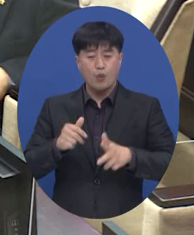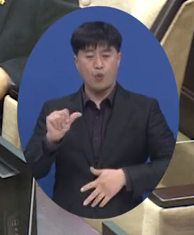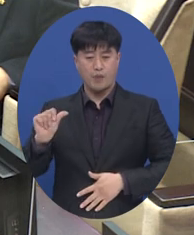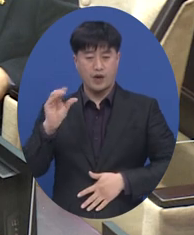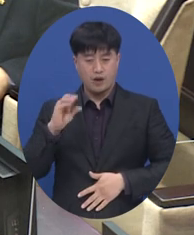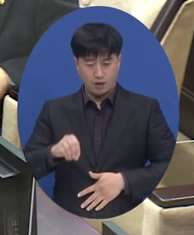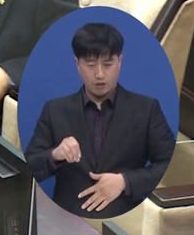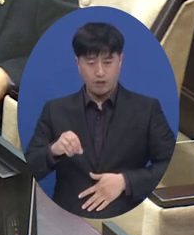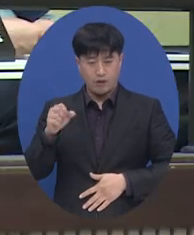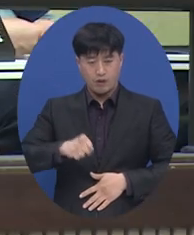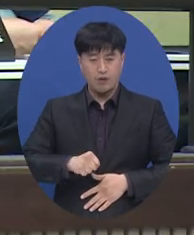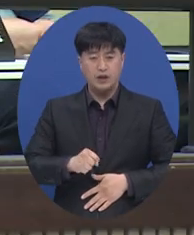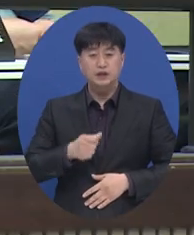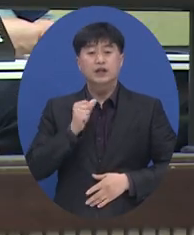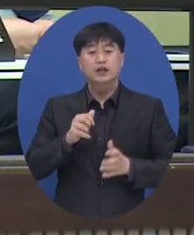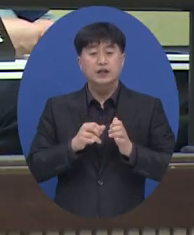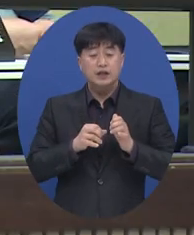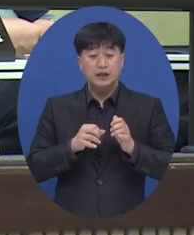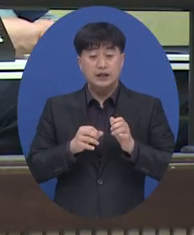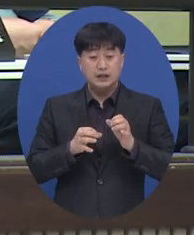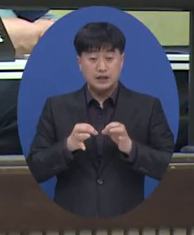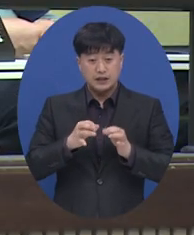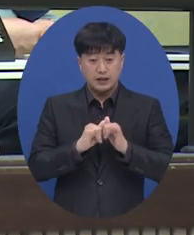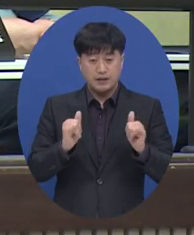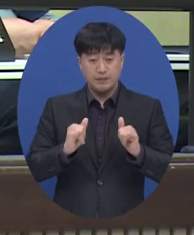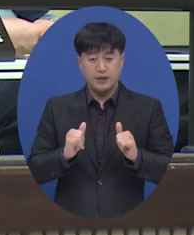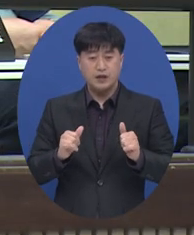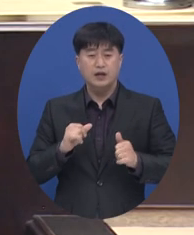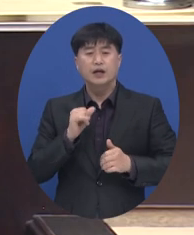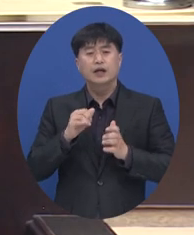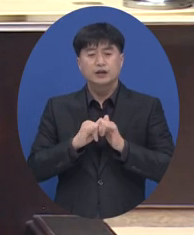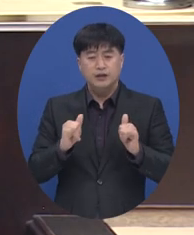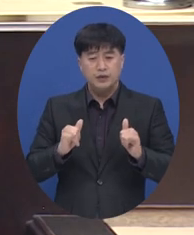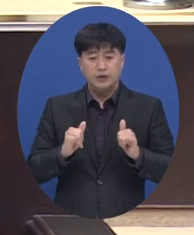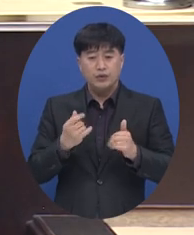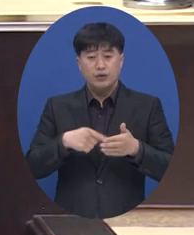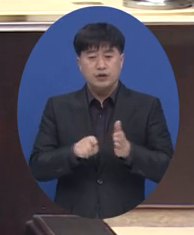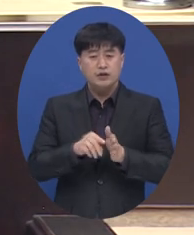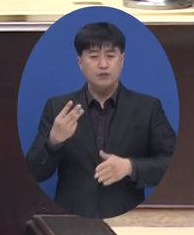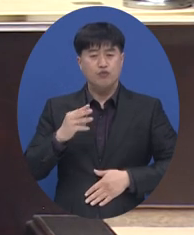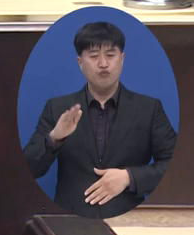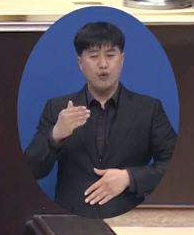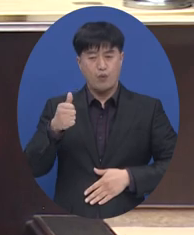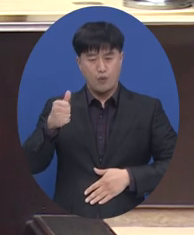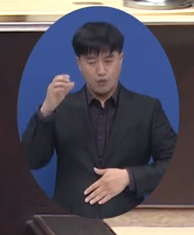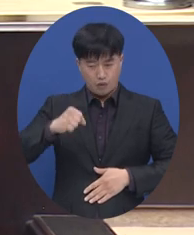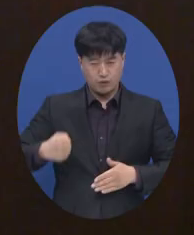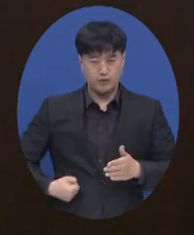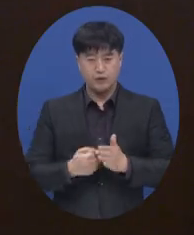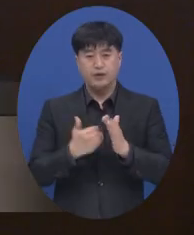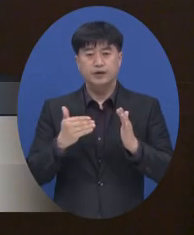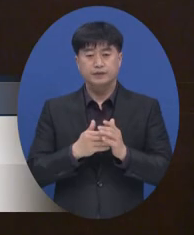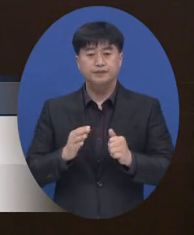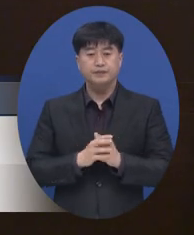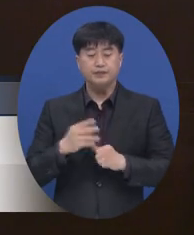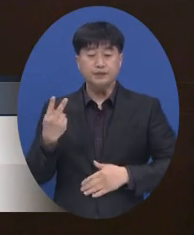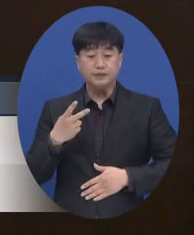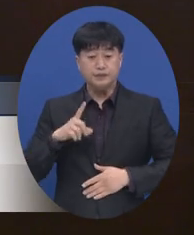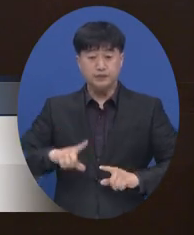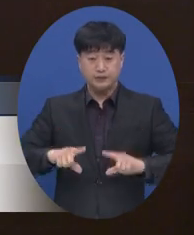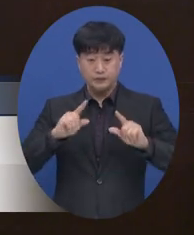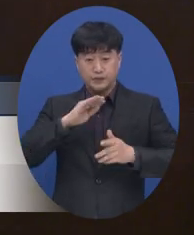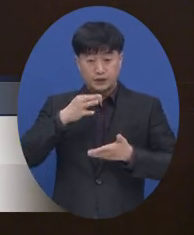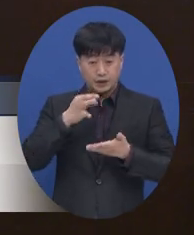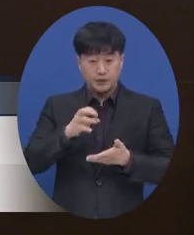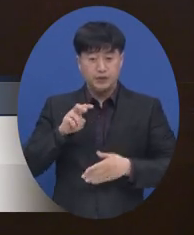원이, 소상공인과 영세 자영업자를 위해선 3,905억 원이 확정됐습니다. 2021년